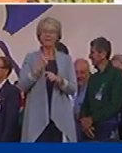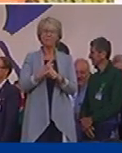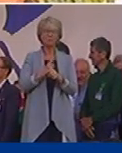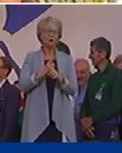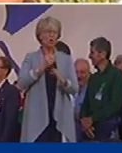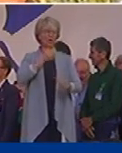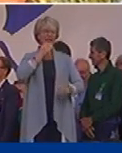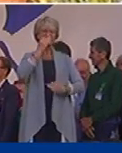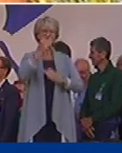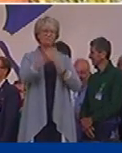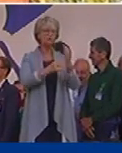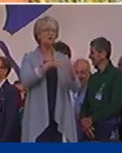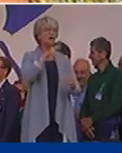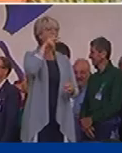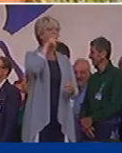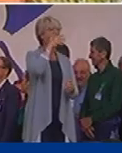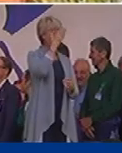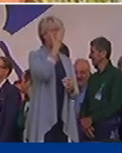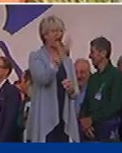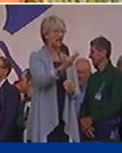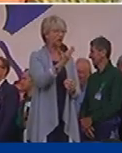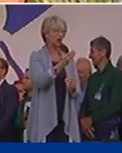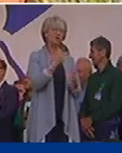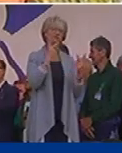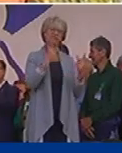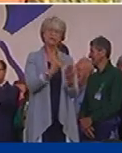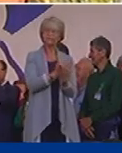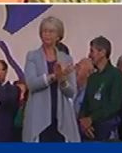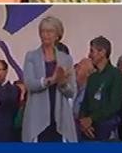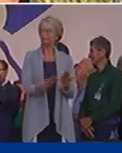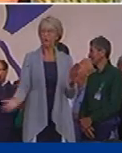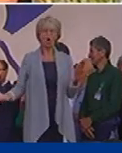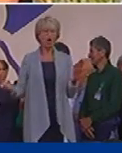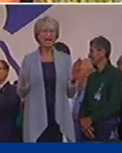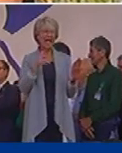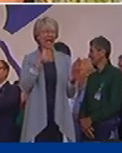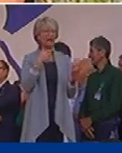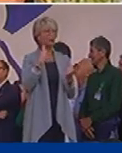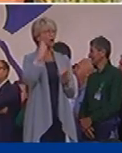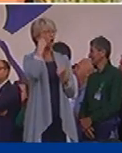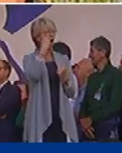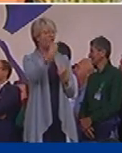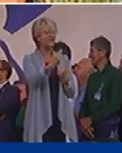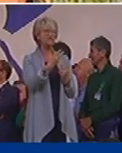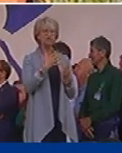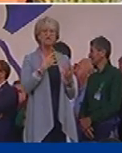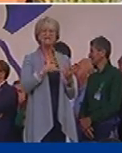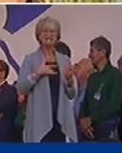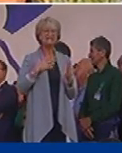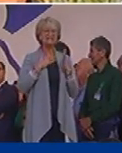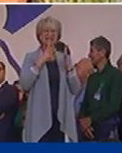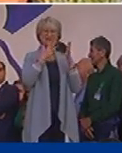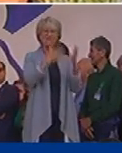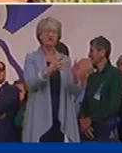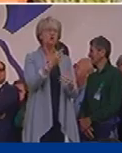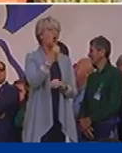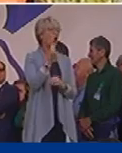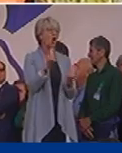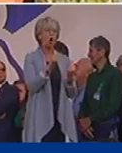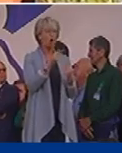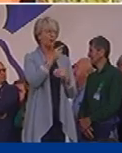spiegare una donna e questo è veramente volgare razzismo perché io ho visto quelle schifezze. Come ti